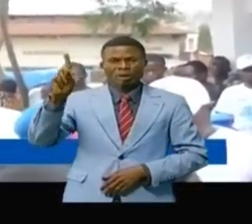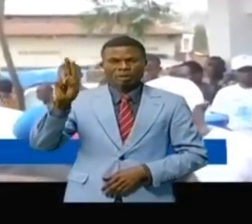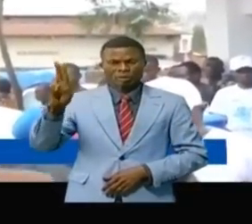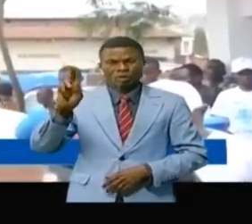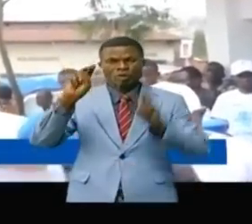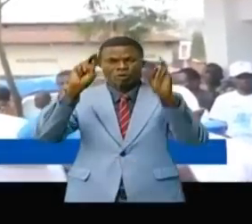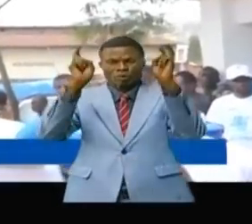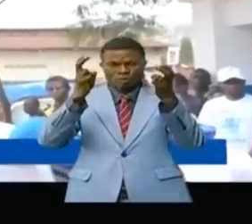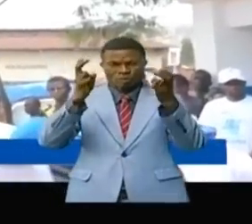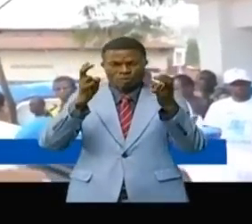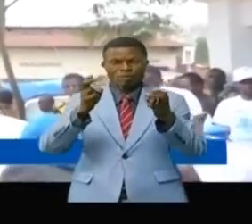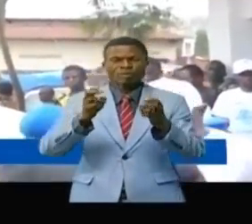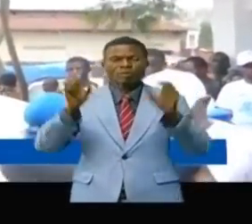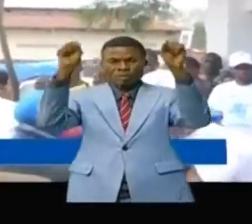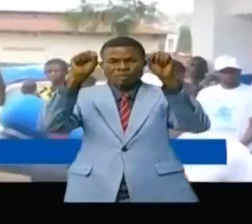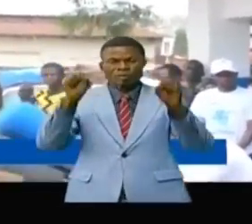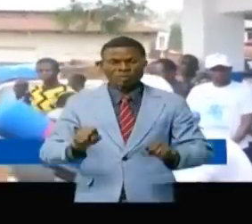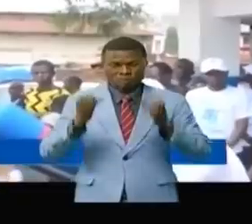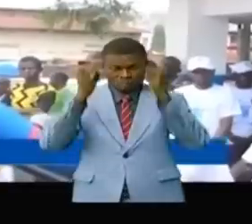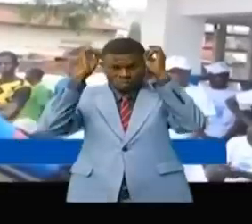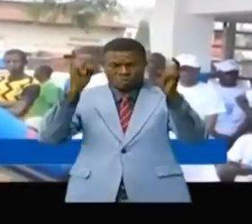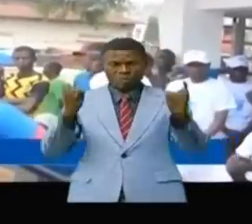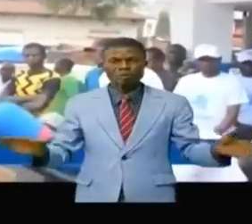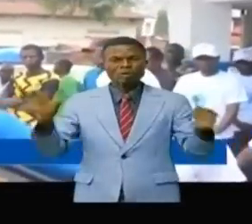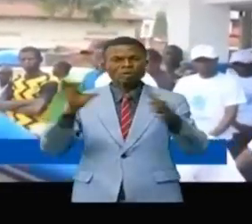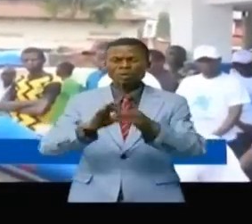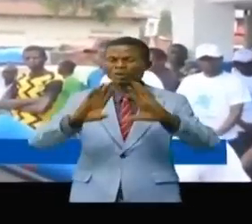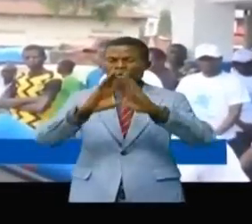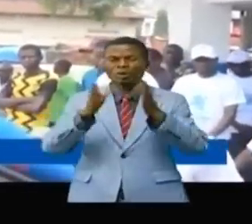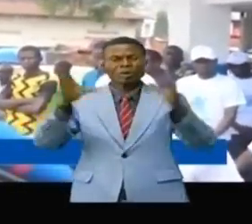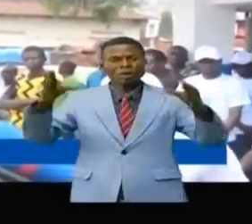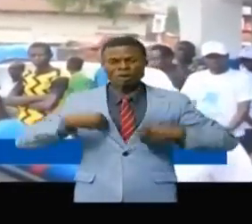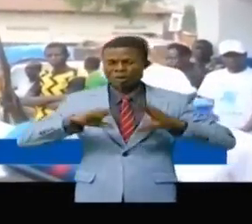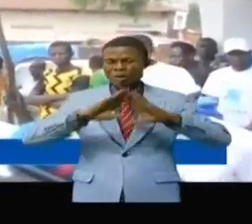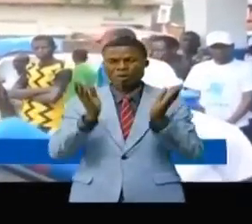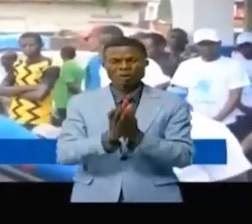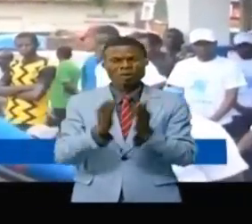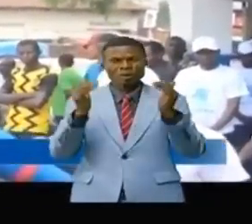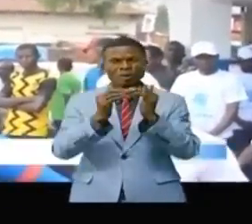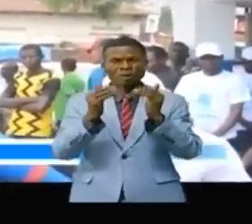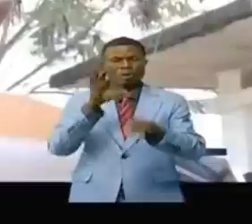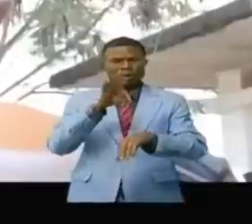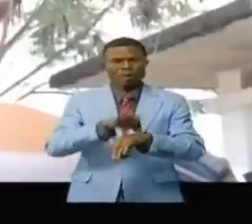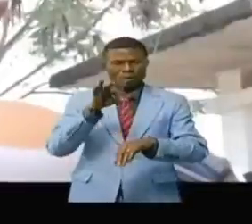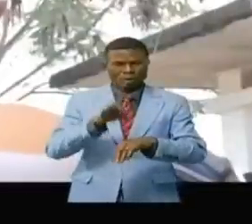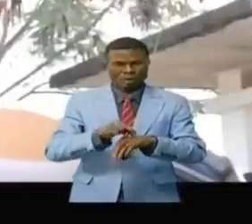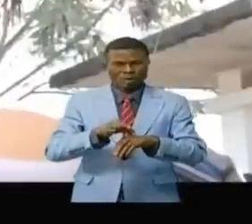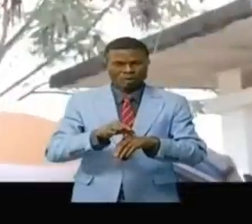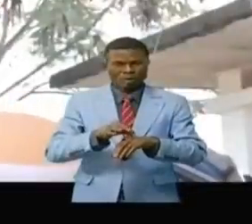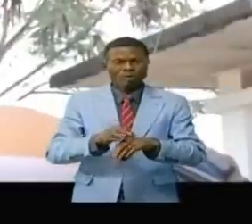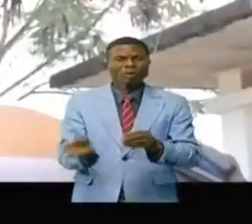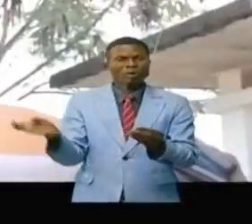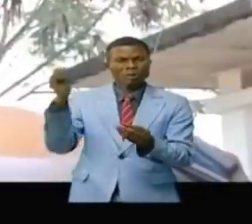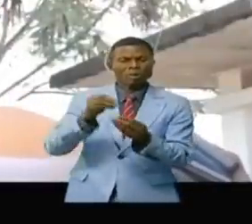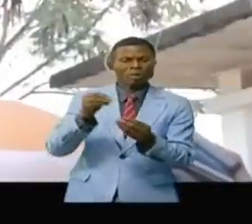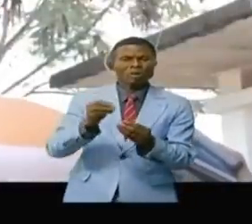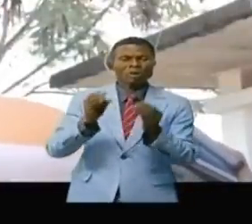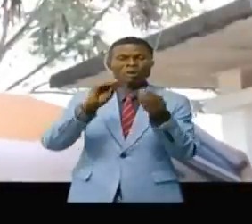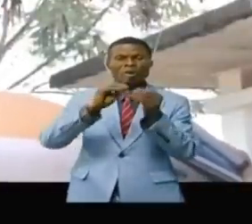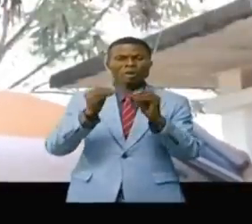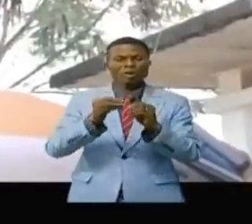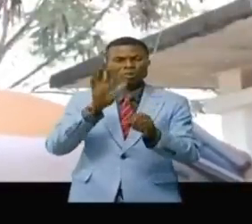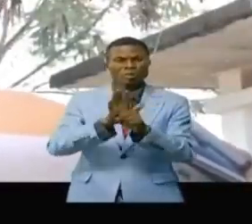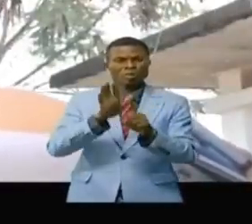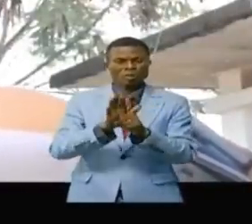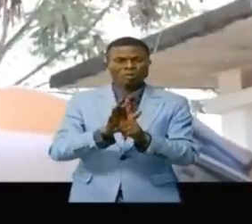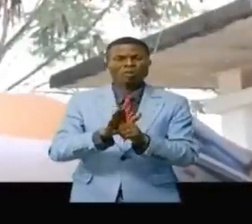éducatif résilient, inclusif et de qualité intégra en vue d'augmenter les taux d'inscription